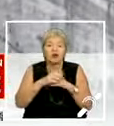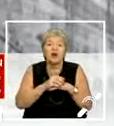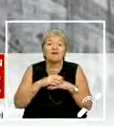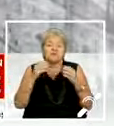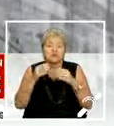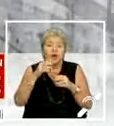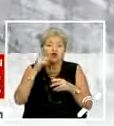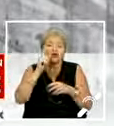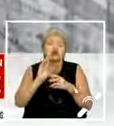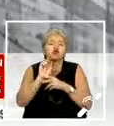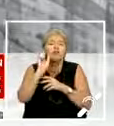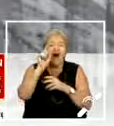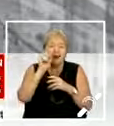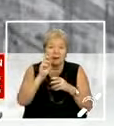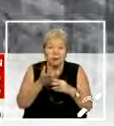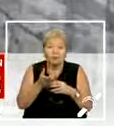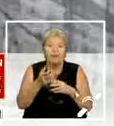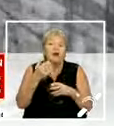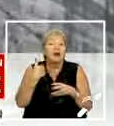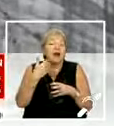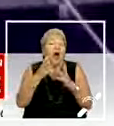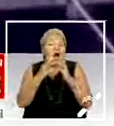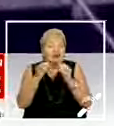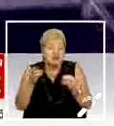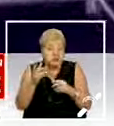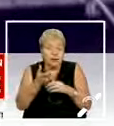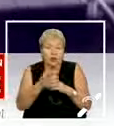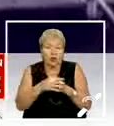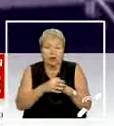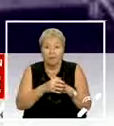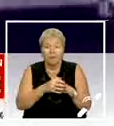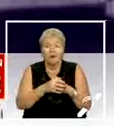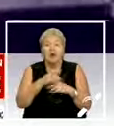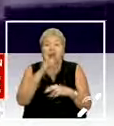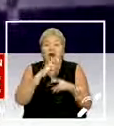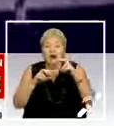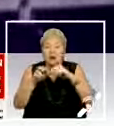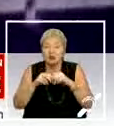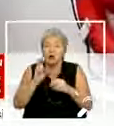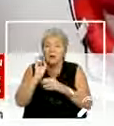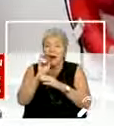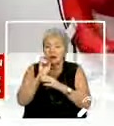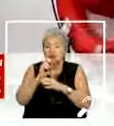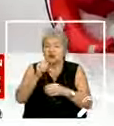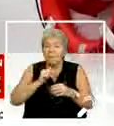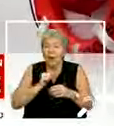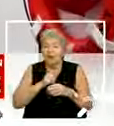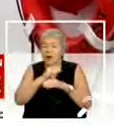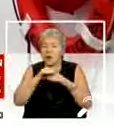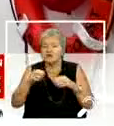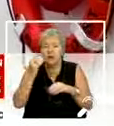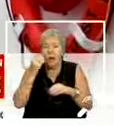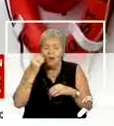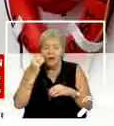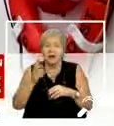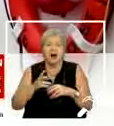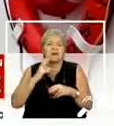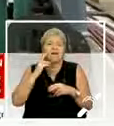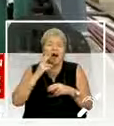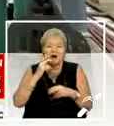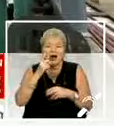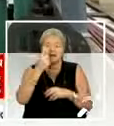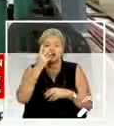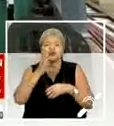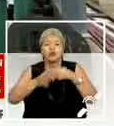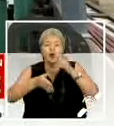a dispărut în timpul unei expediții la epava vasului Titanic. La căutări sunt implicate paza de coastă americană, autoritățile canadiene și un robot